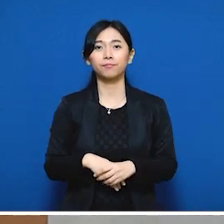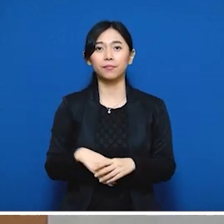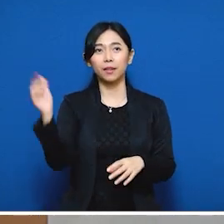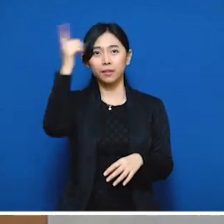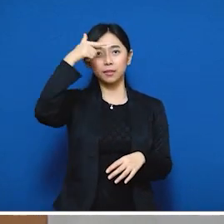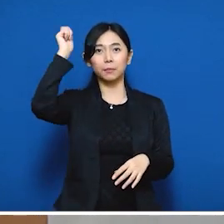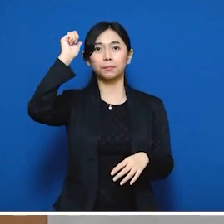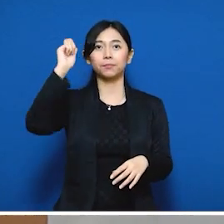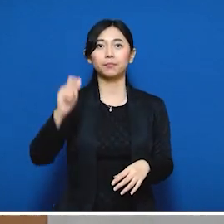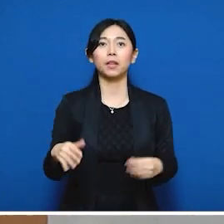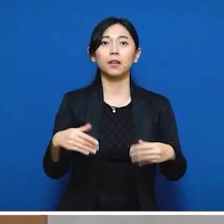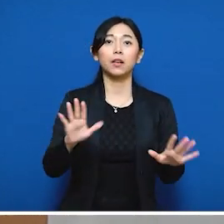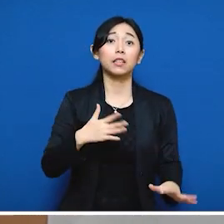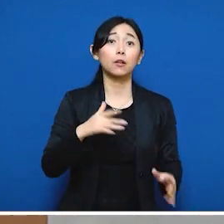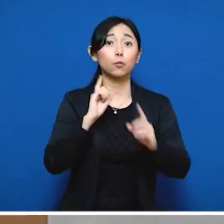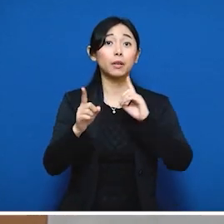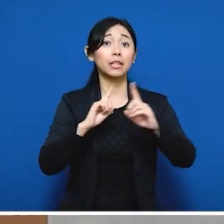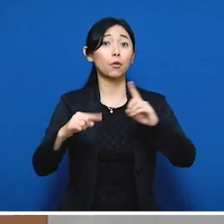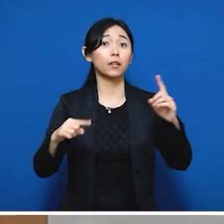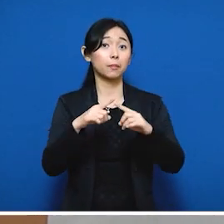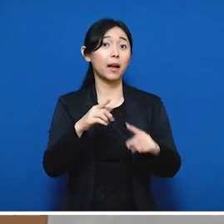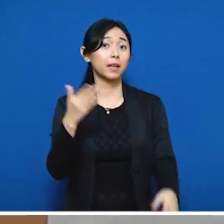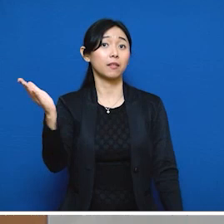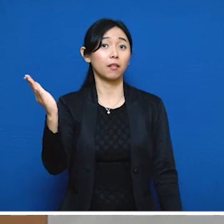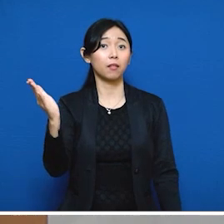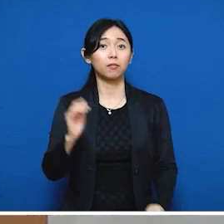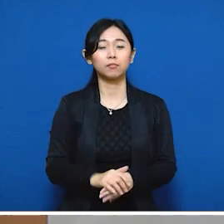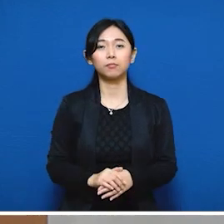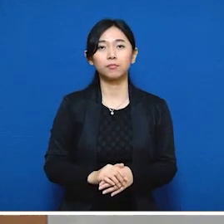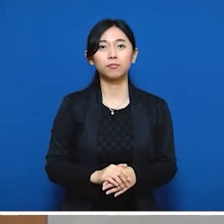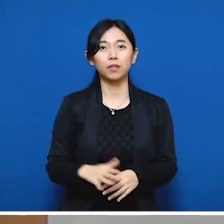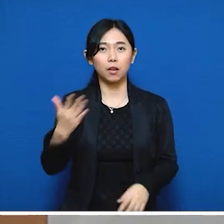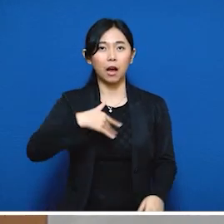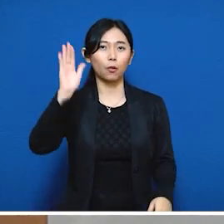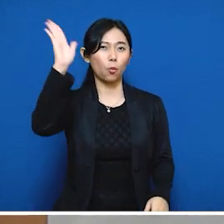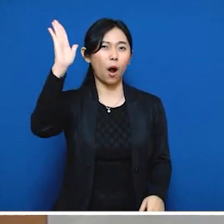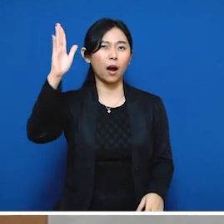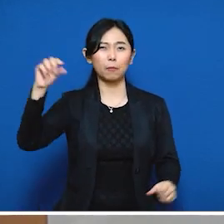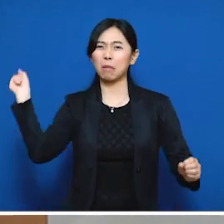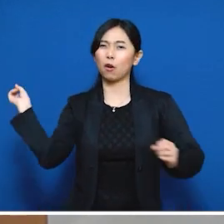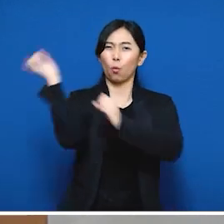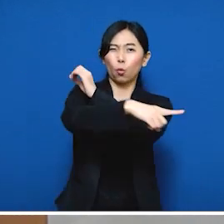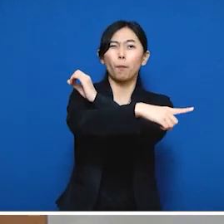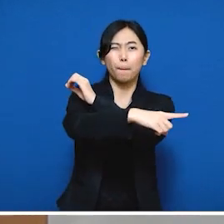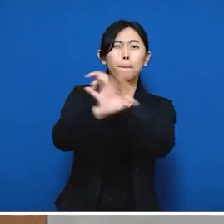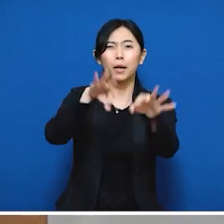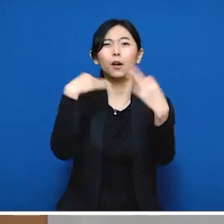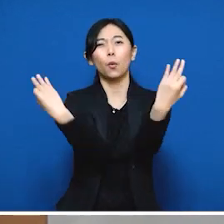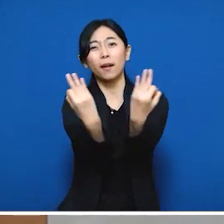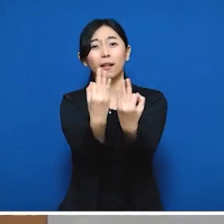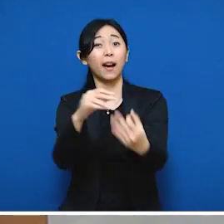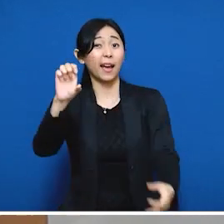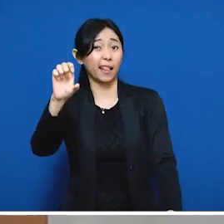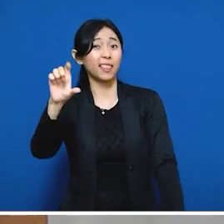Sebab telah kuberitahukan kepadanya bahwa aku akan menghukum keluarganya untuk